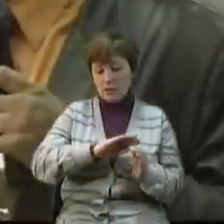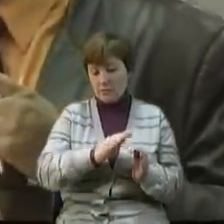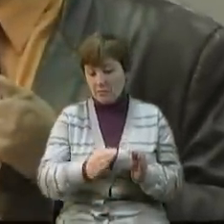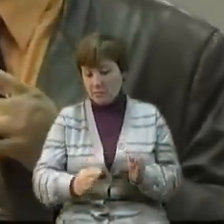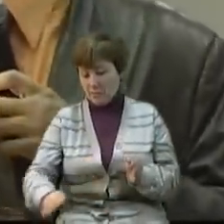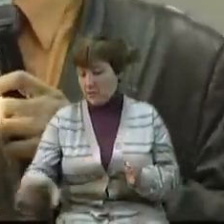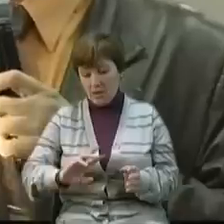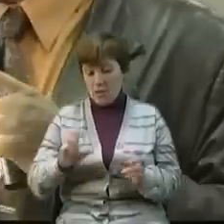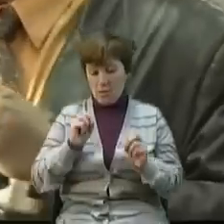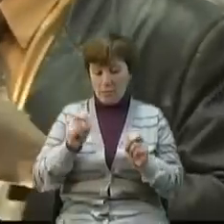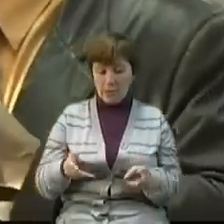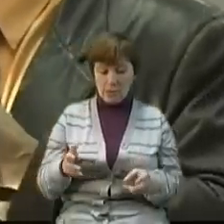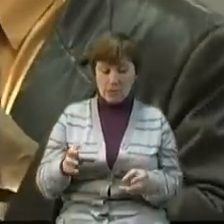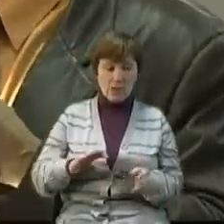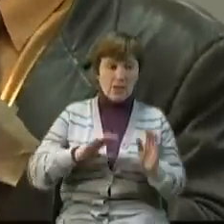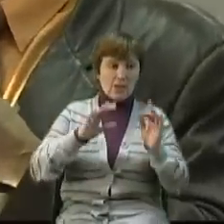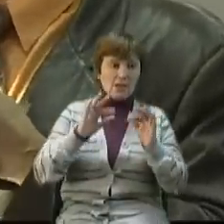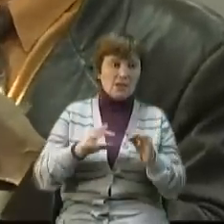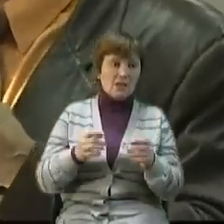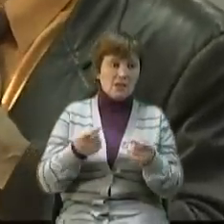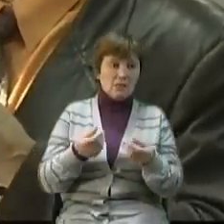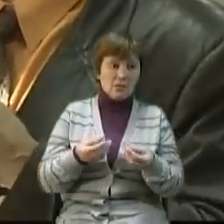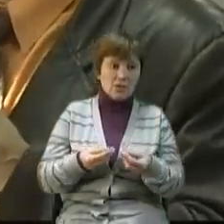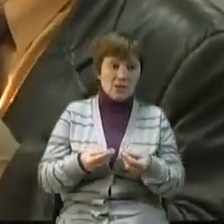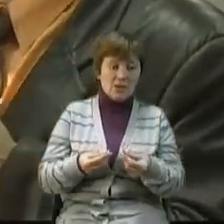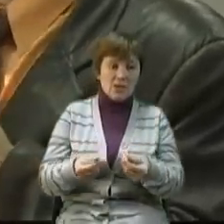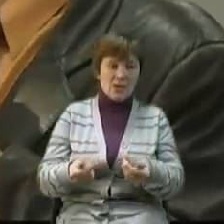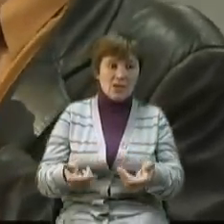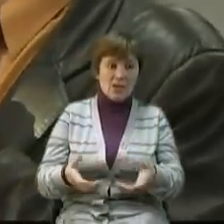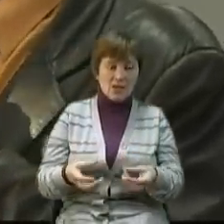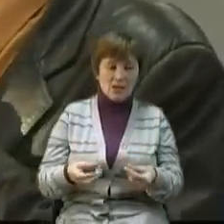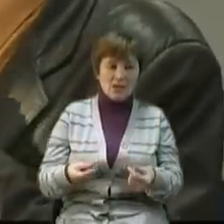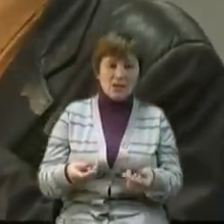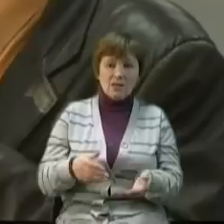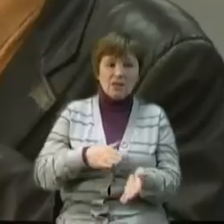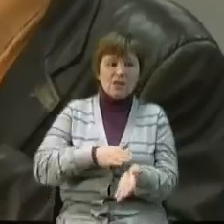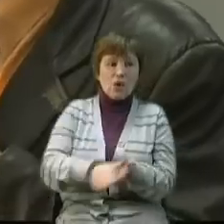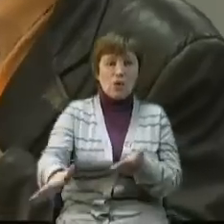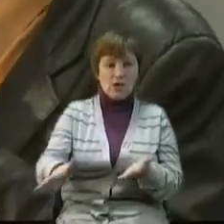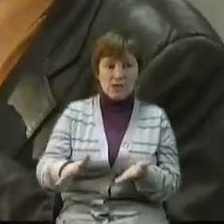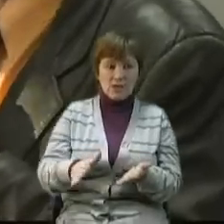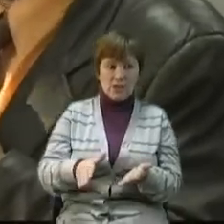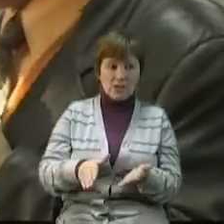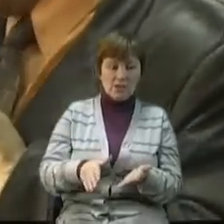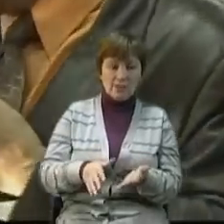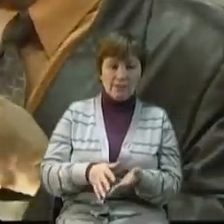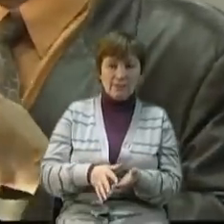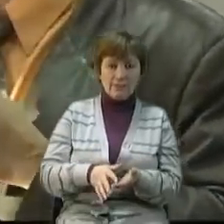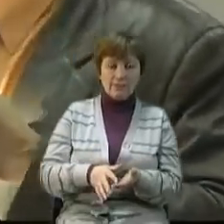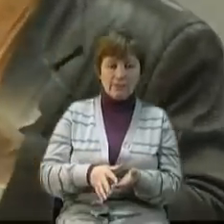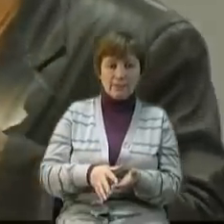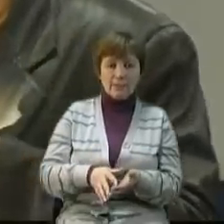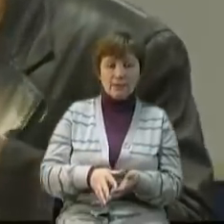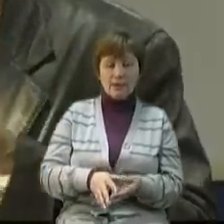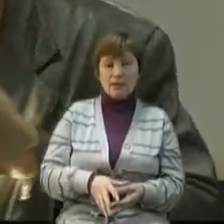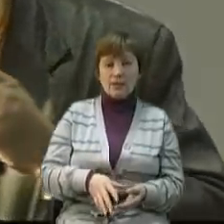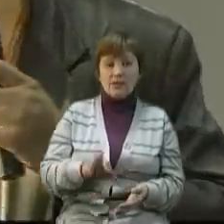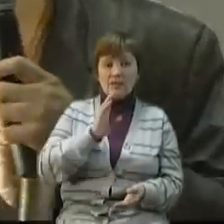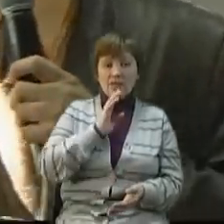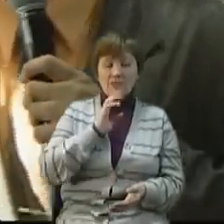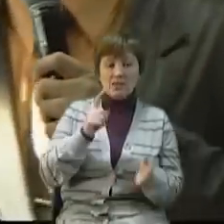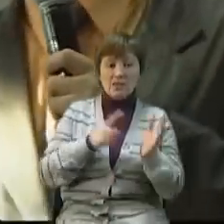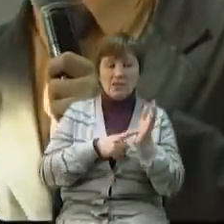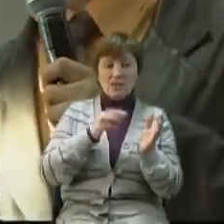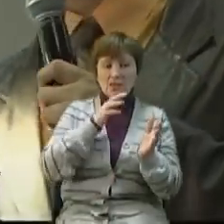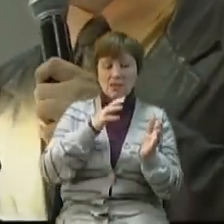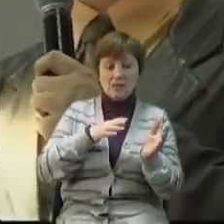но снег лежит, и снег подтаивает, от этого таяния очень скользкий склон, пологий такой, и девочка 6